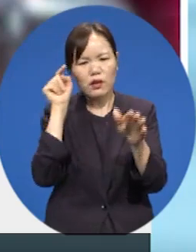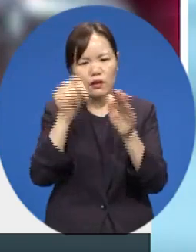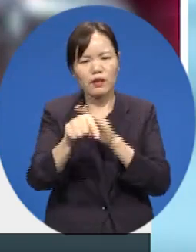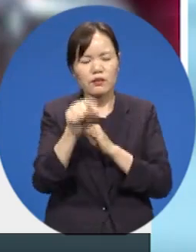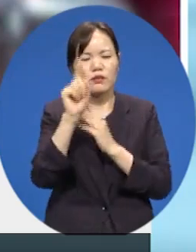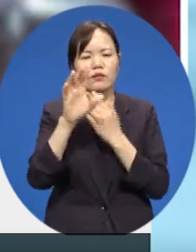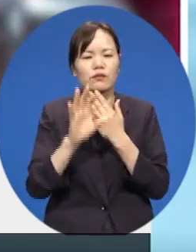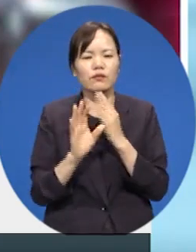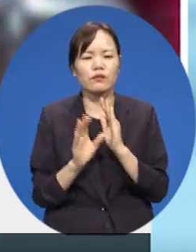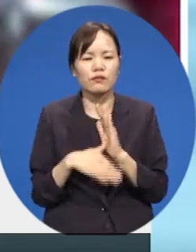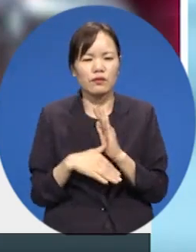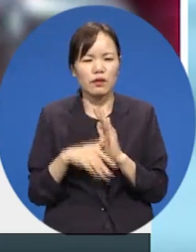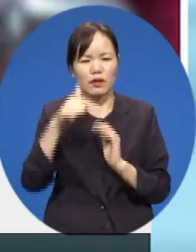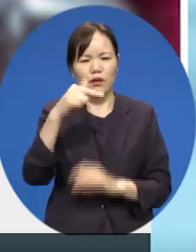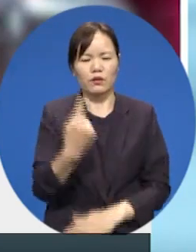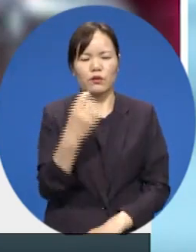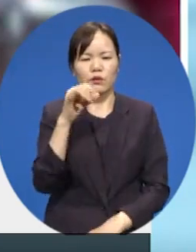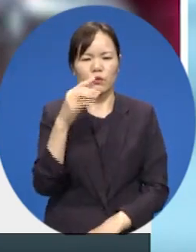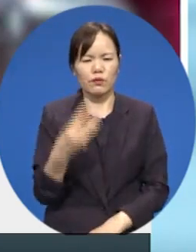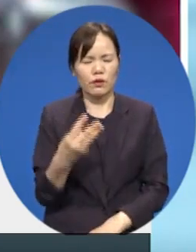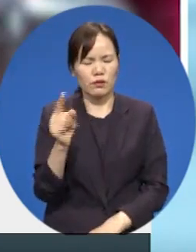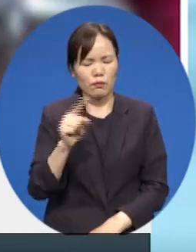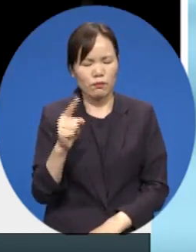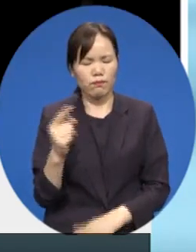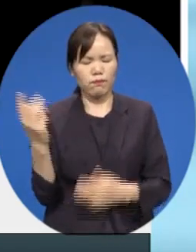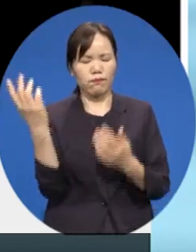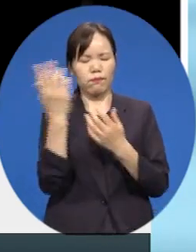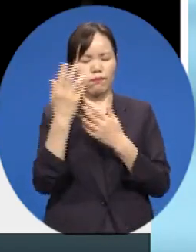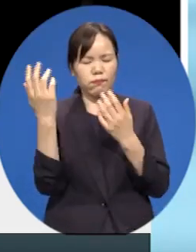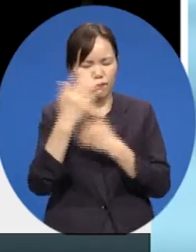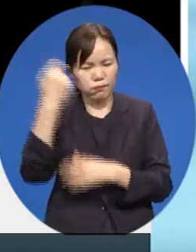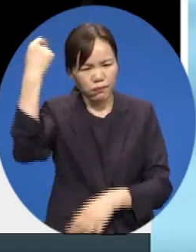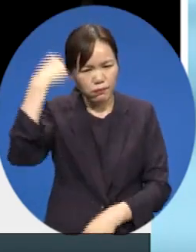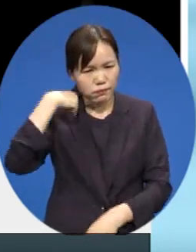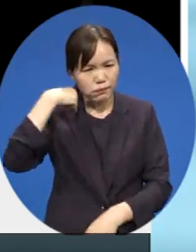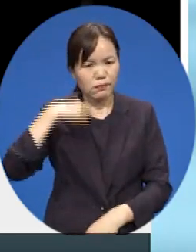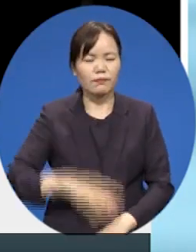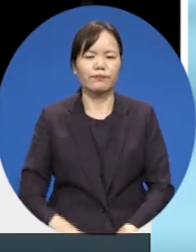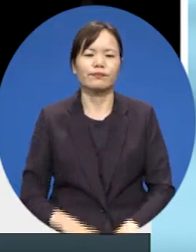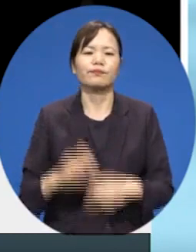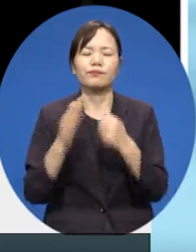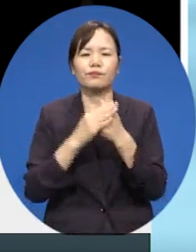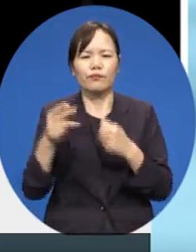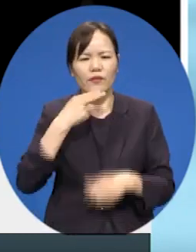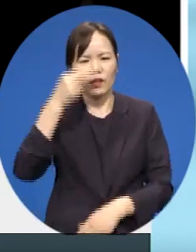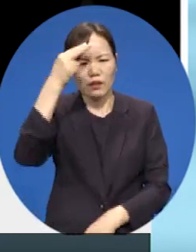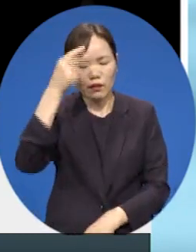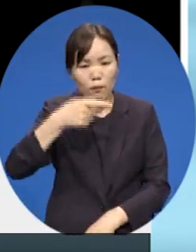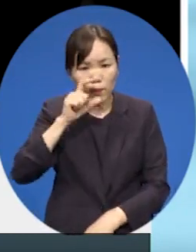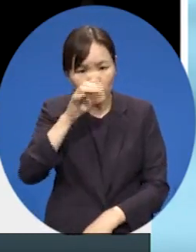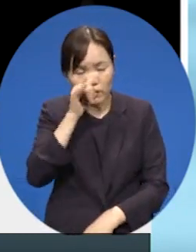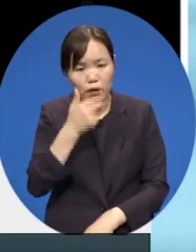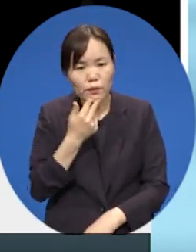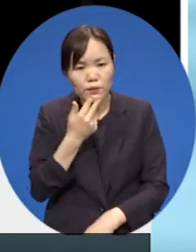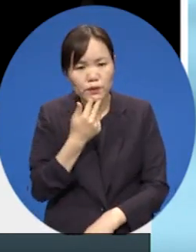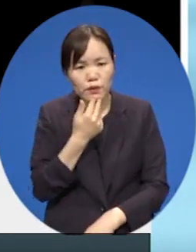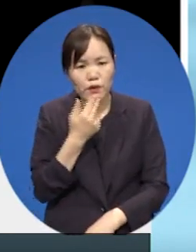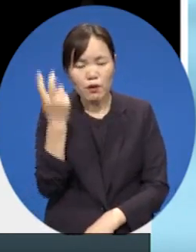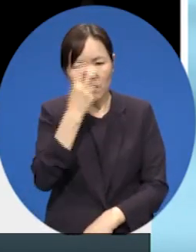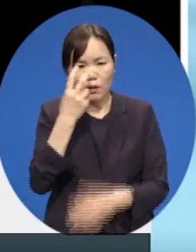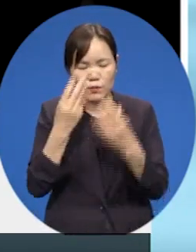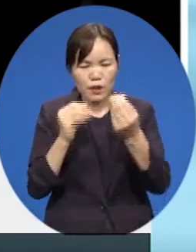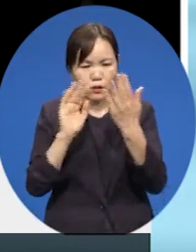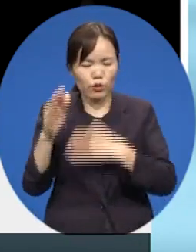경찰이 가서 이젠 오열 씨가 약간 뭔가 에 취 해 보였다고 합니다 그래서 음주 측정을 하고 신원 확인 하려고 하는데